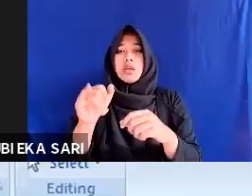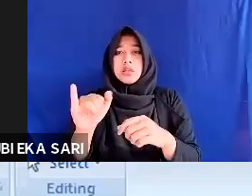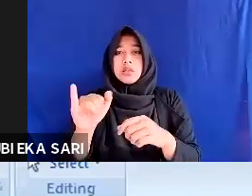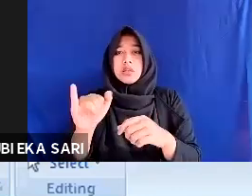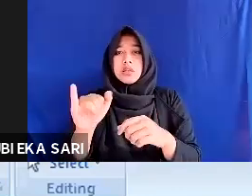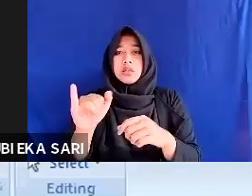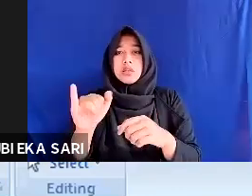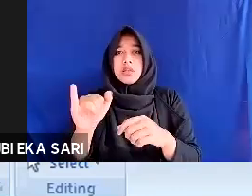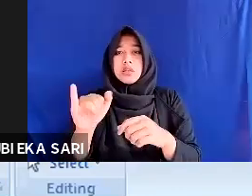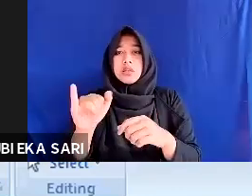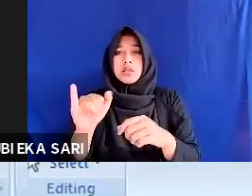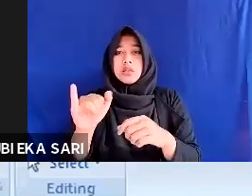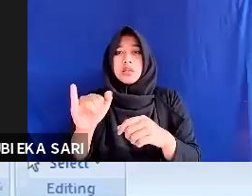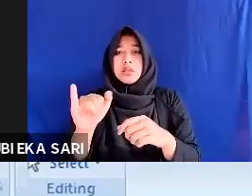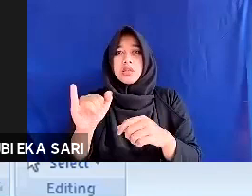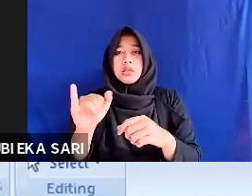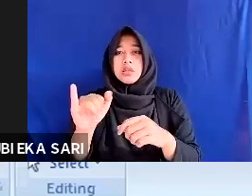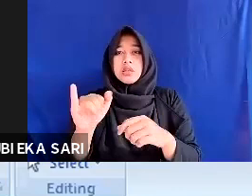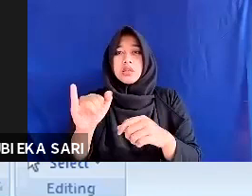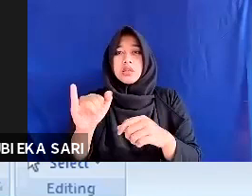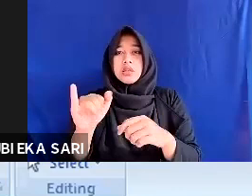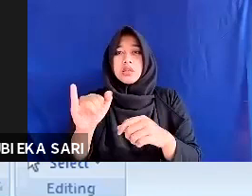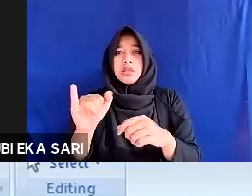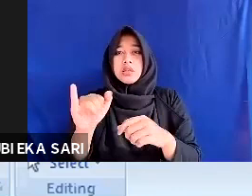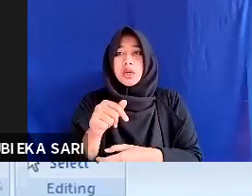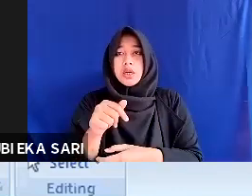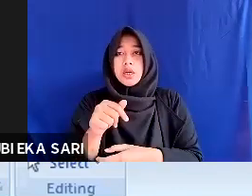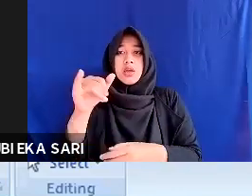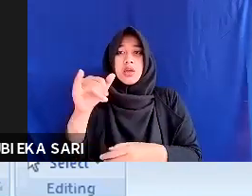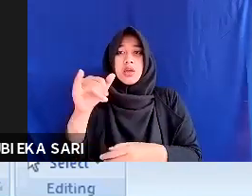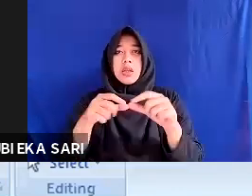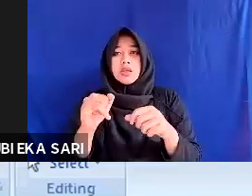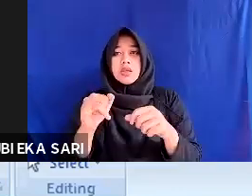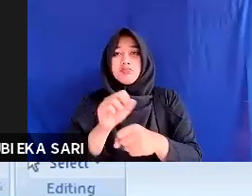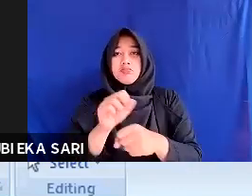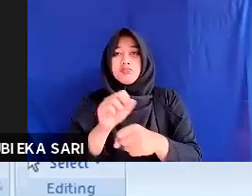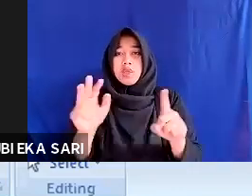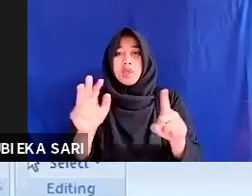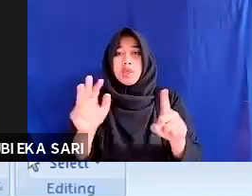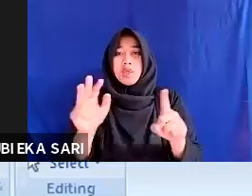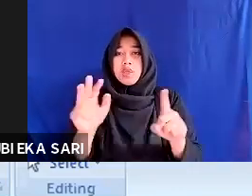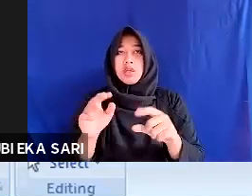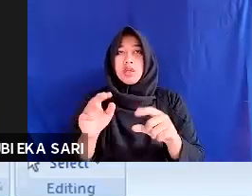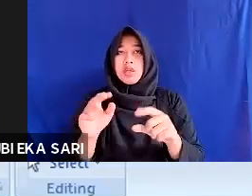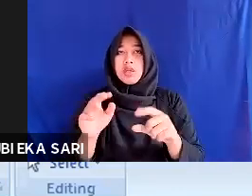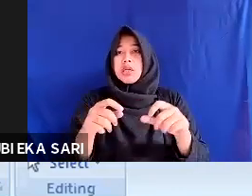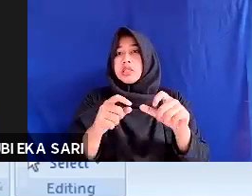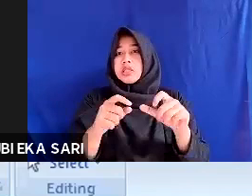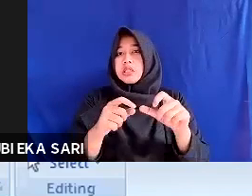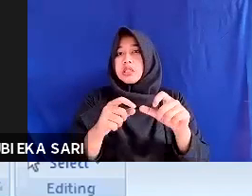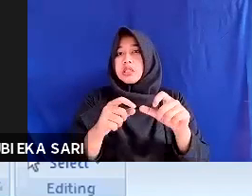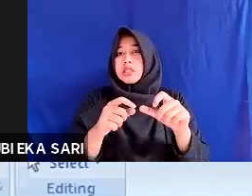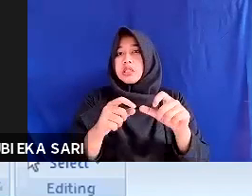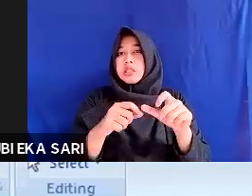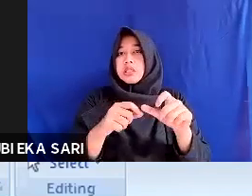pandemi ini adalah resiliensi dalam disaster management. Dalam manajemen penanggulangan bencana atau pengurangan